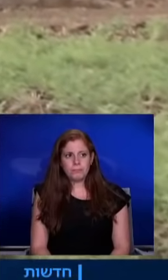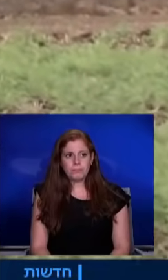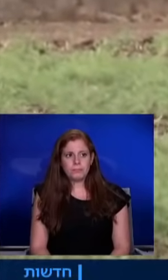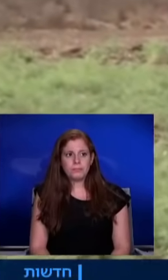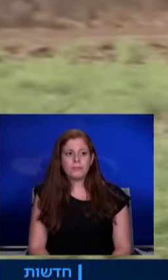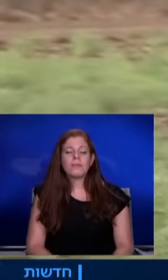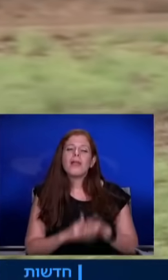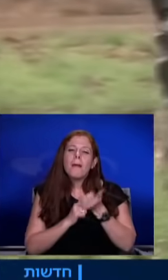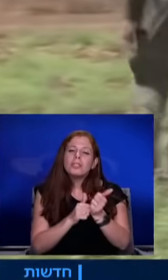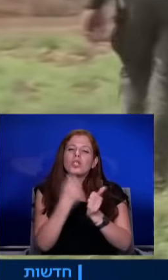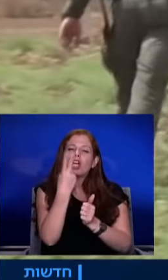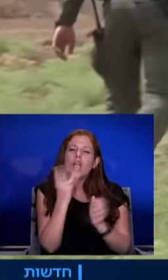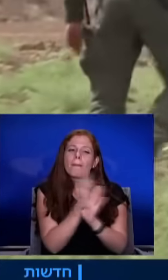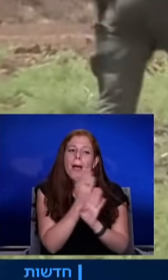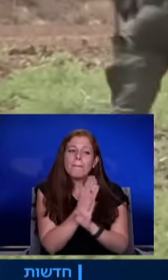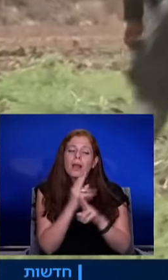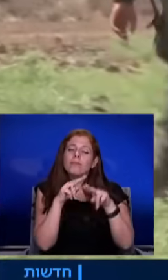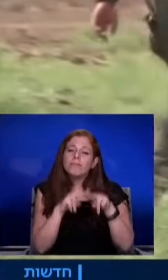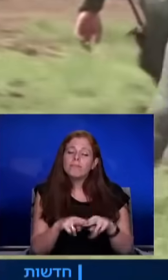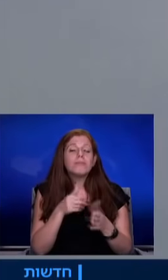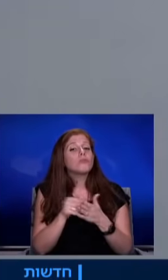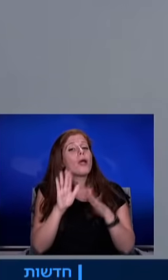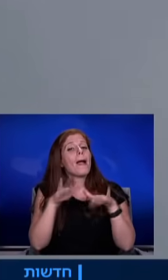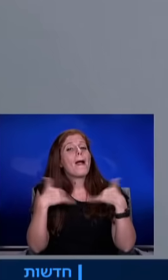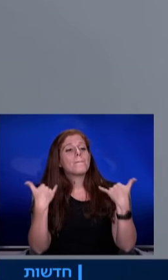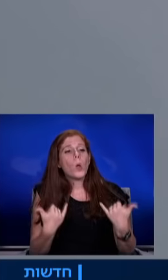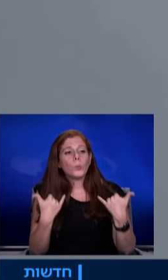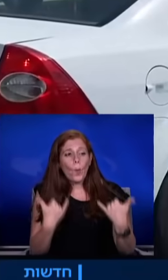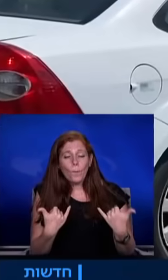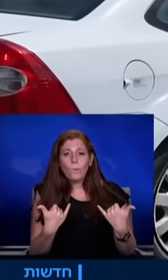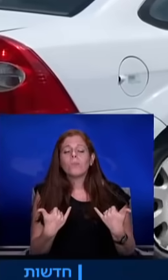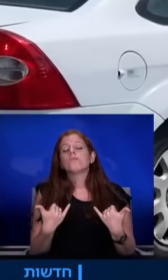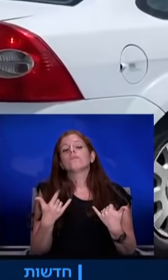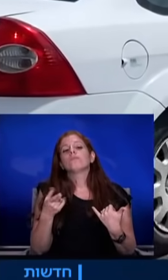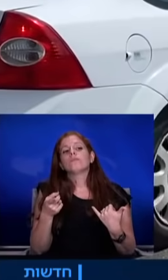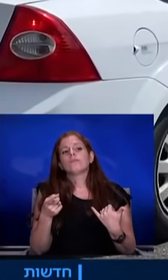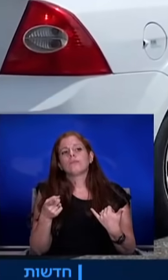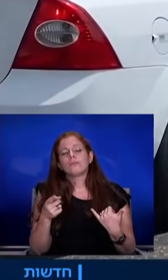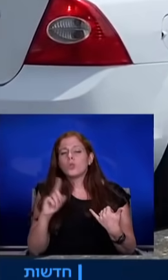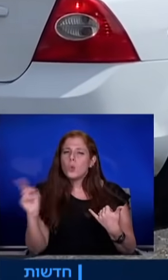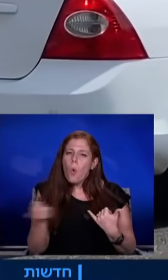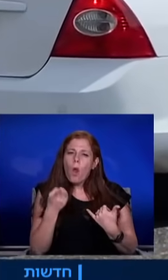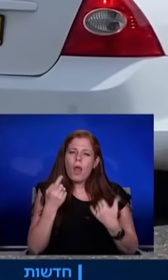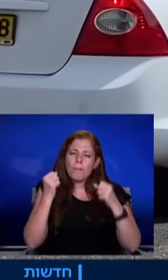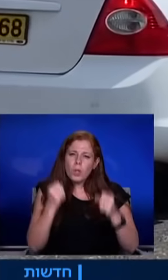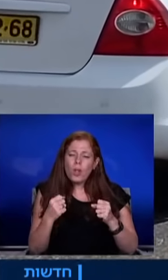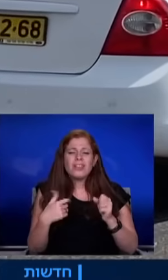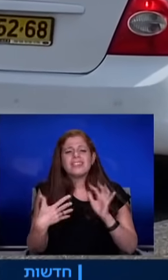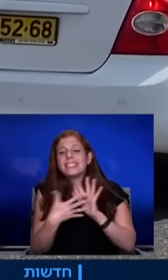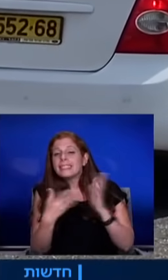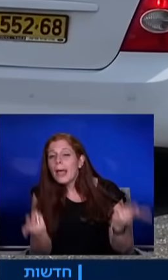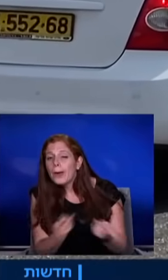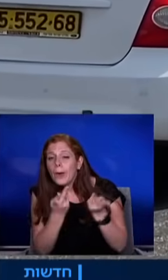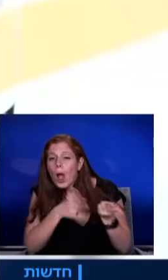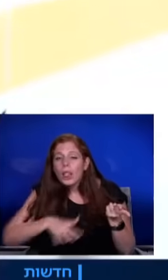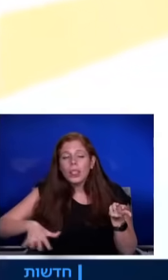המצוד אחר שני המחבלים הנותרים נמשך גם היום בכוחות גדולים של כל גופי הביטחון. הסריקות בשטח ממשיכות